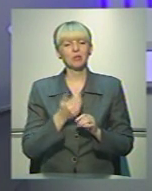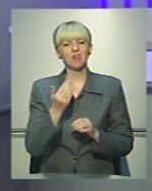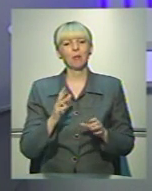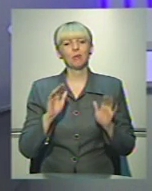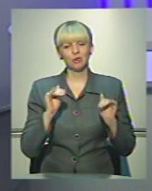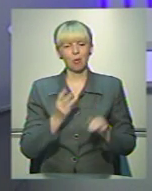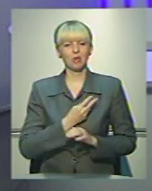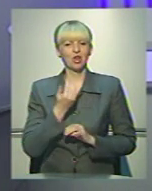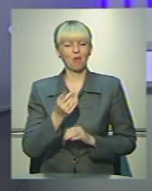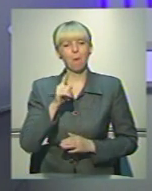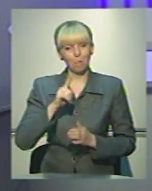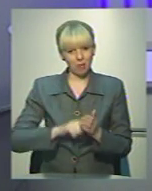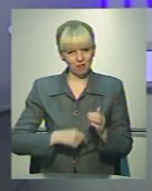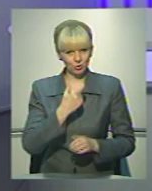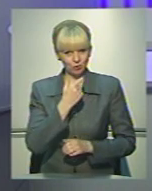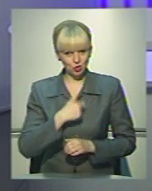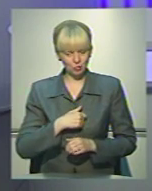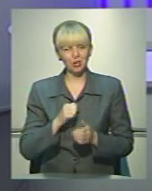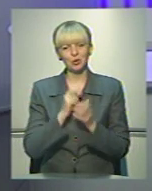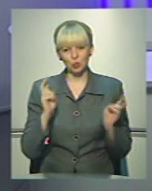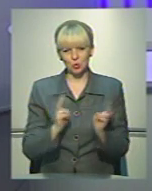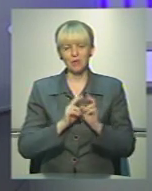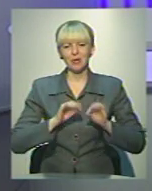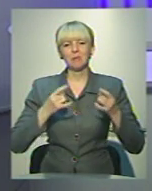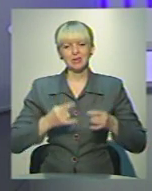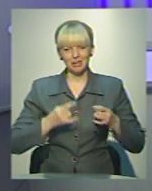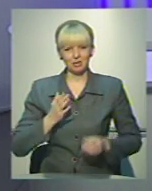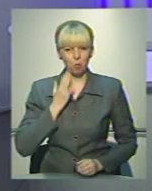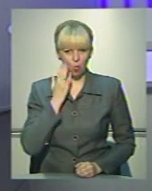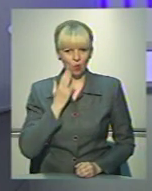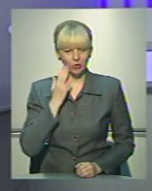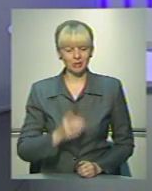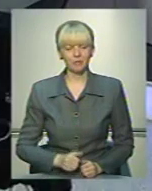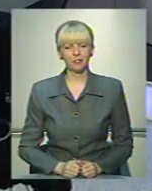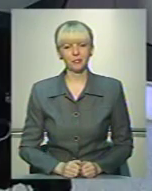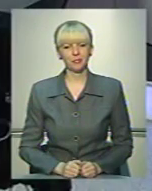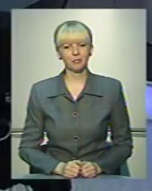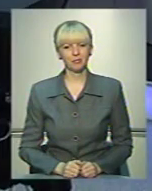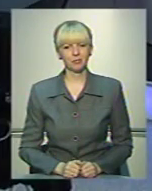прощаюся і бажаю вам впевненості у собі. До зустрічі в ефірі телеканалу «Буковина».